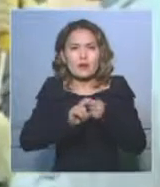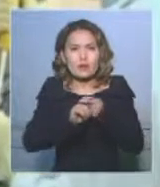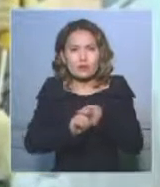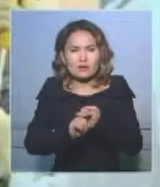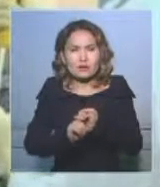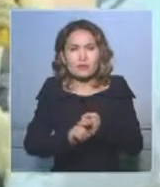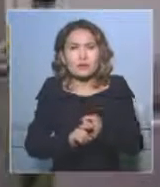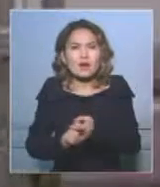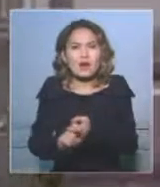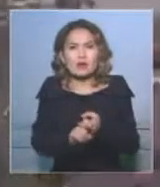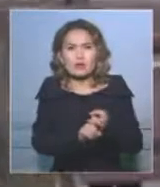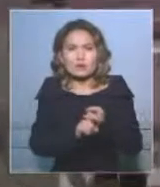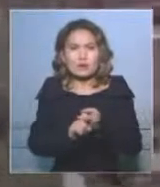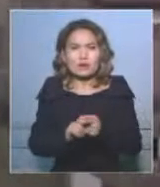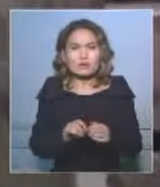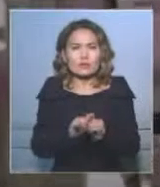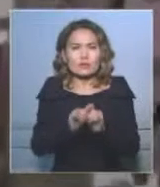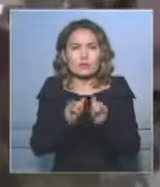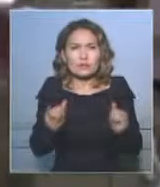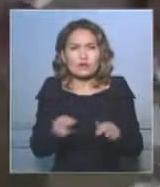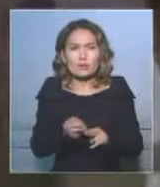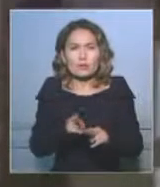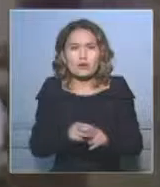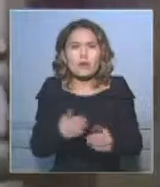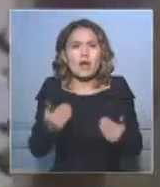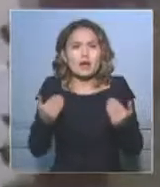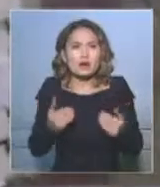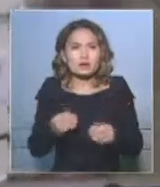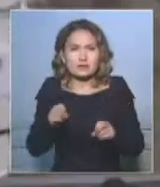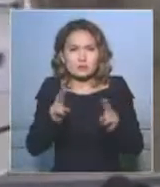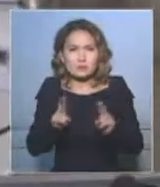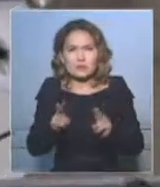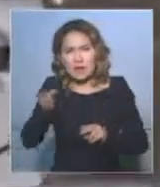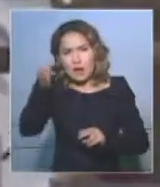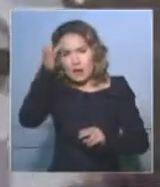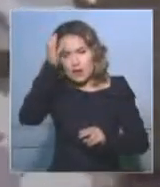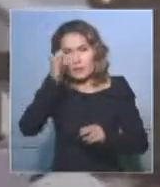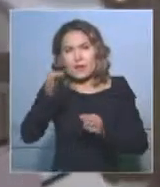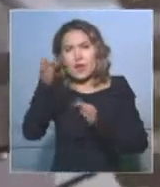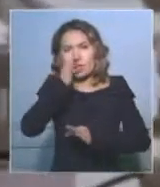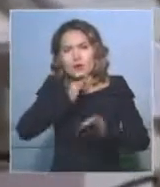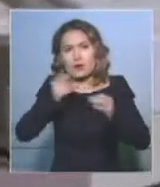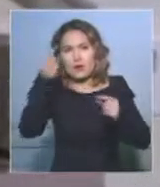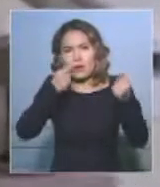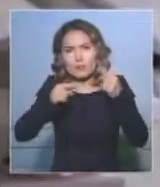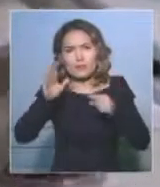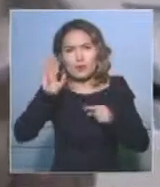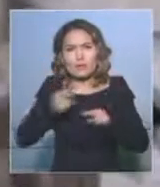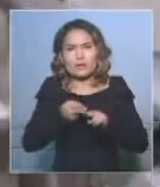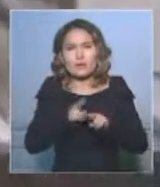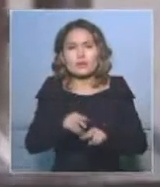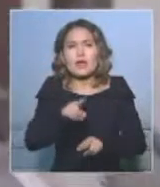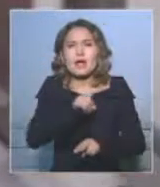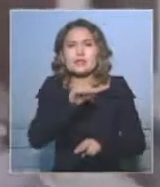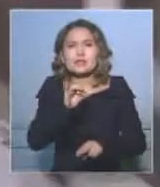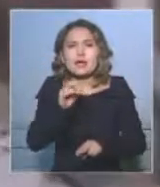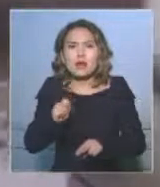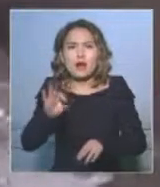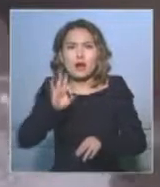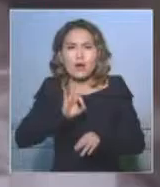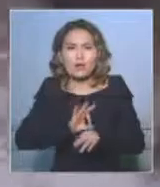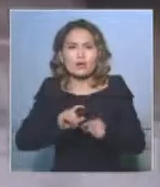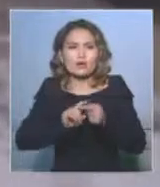табылған ем-шараны келесі айда жануарларға сынап көруді жоспарлап отыр. Егер ол сәтті өтсе, клиникалық сынамаға